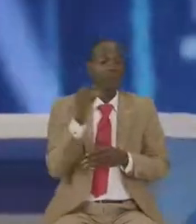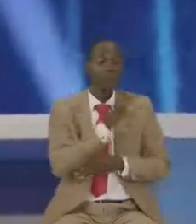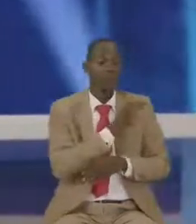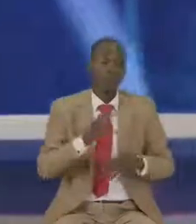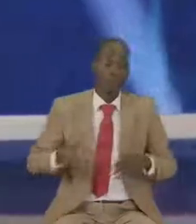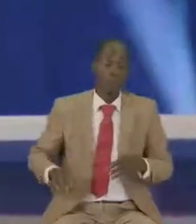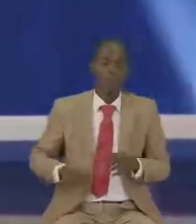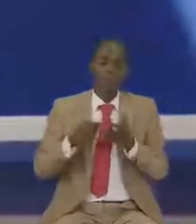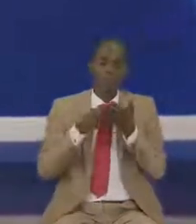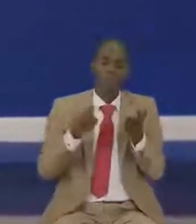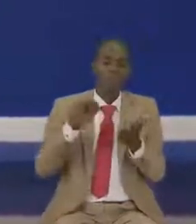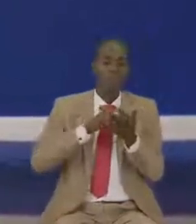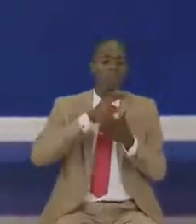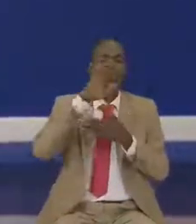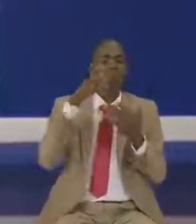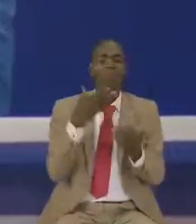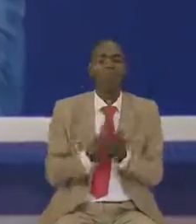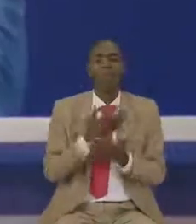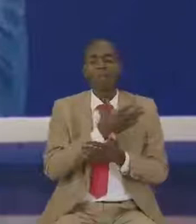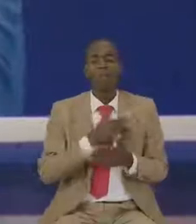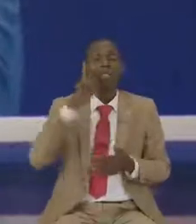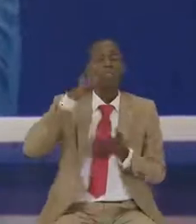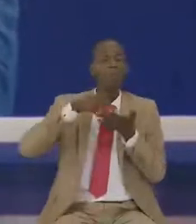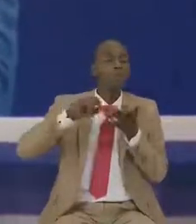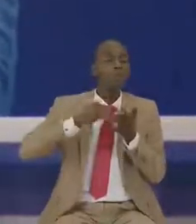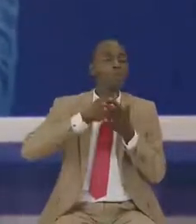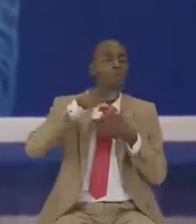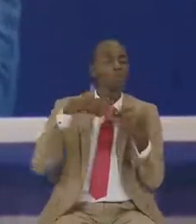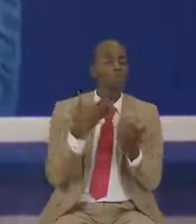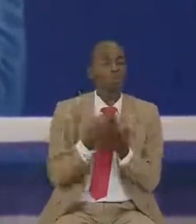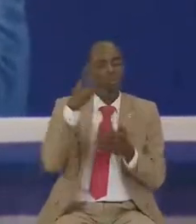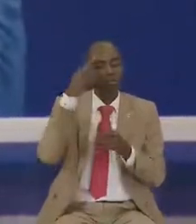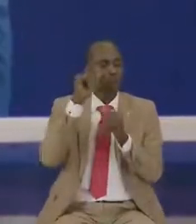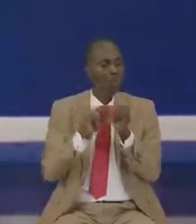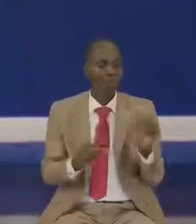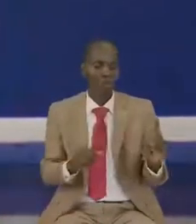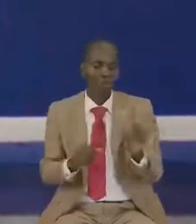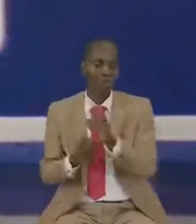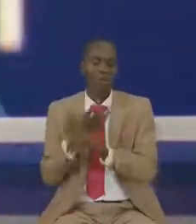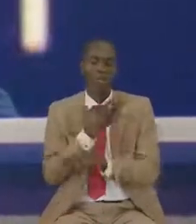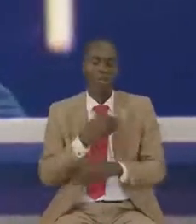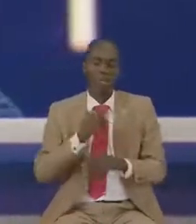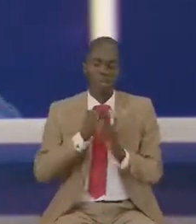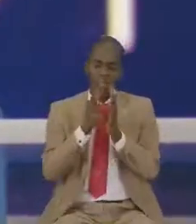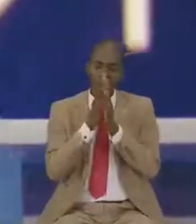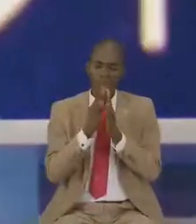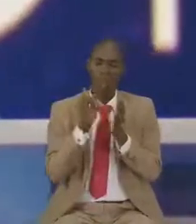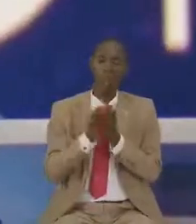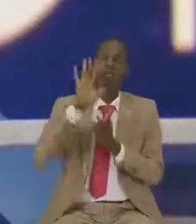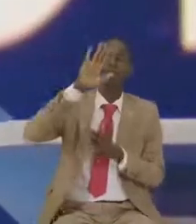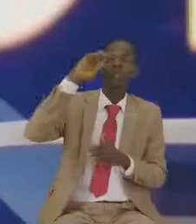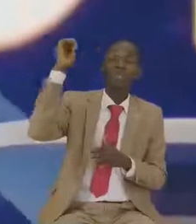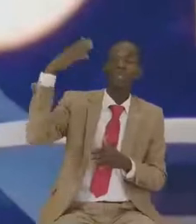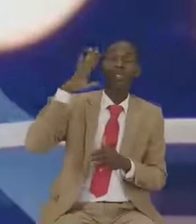salut gratuit qu'on ne paie pas parce que Christ a tout payé. Il a tout payé pour tout le